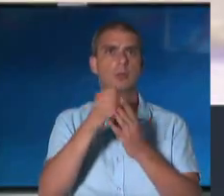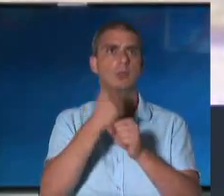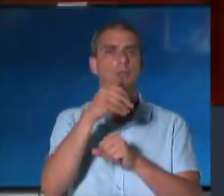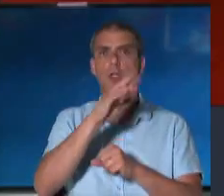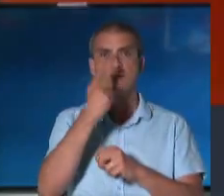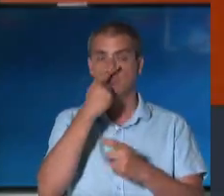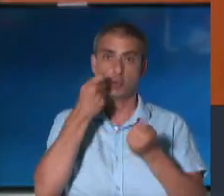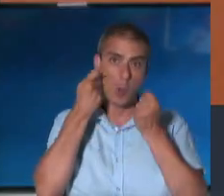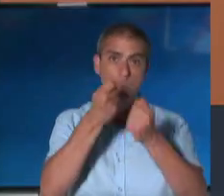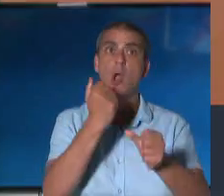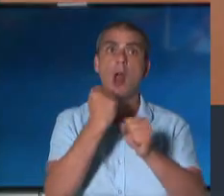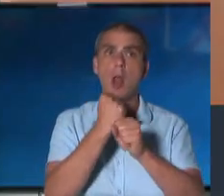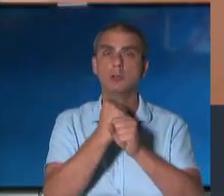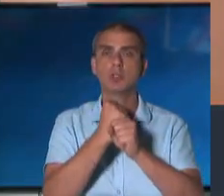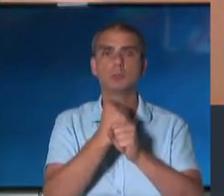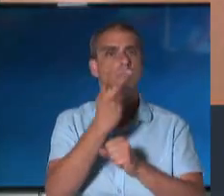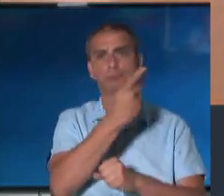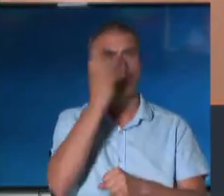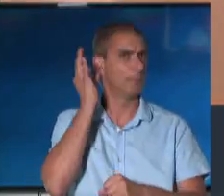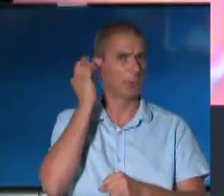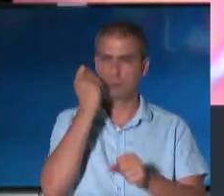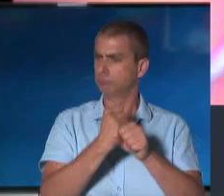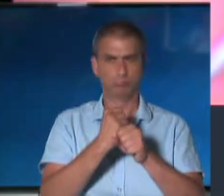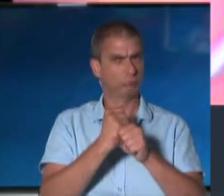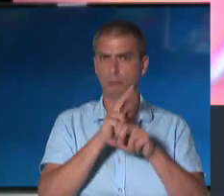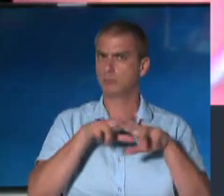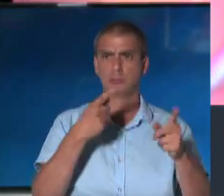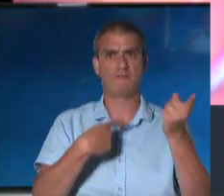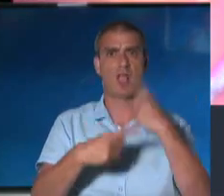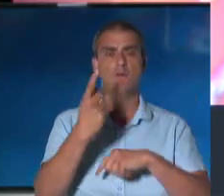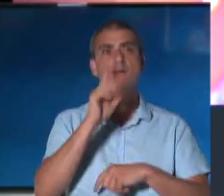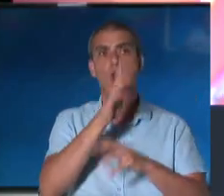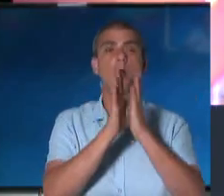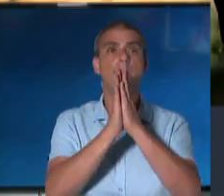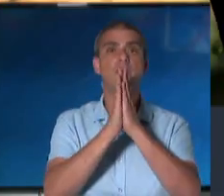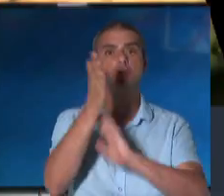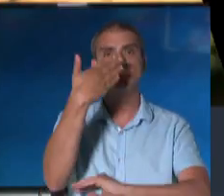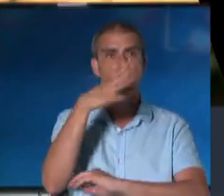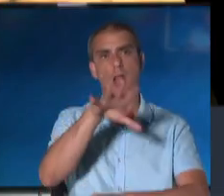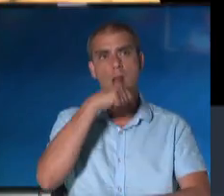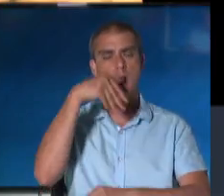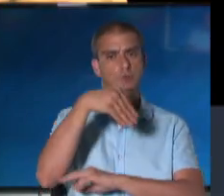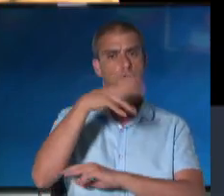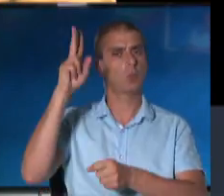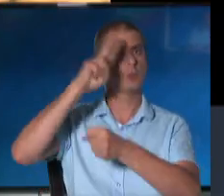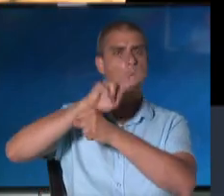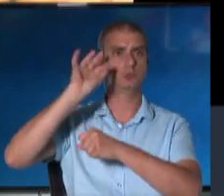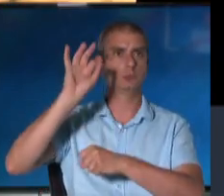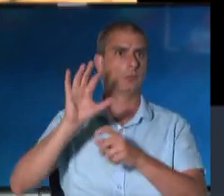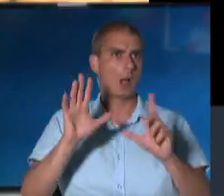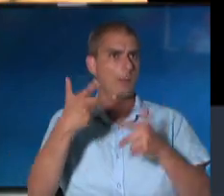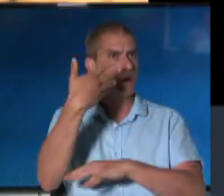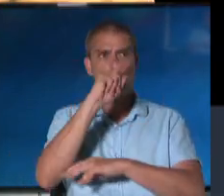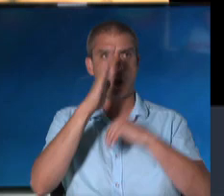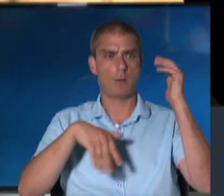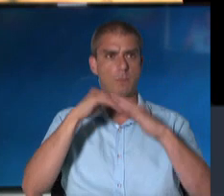מישהו מחייב אותן לעשות זאת, הן מתעקשות שהמציאות הפוכה ואפילו מבקשות מהמדינה לקחת את הזנות לחסותה. למה המדינה